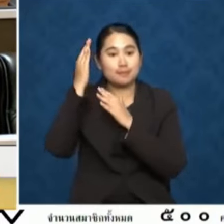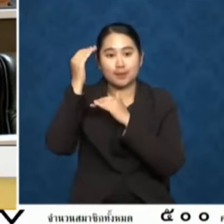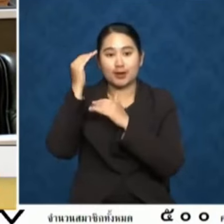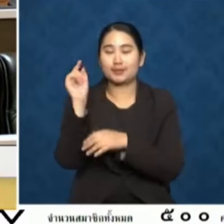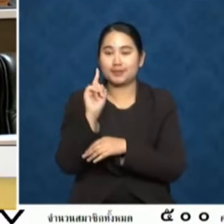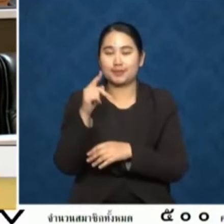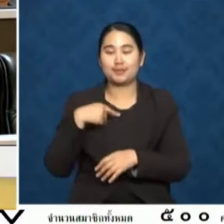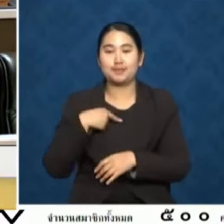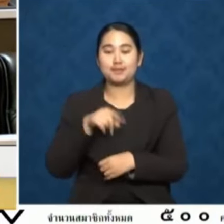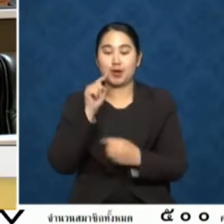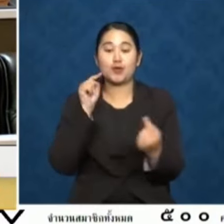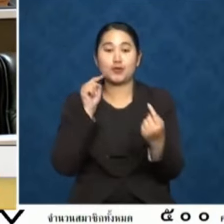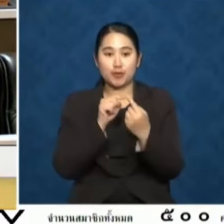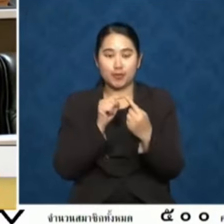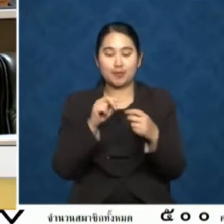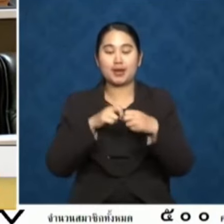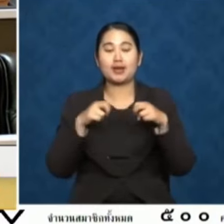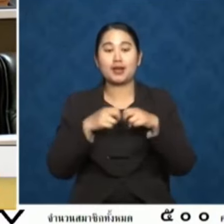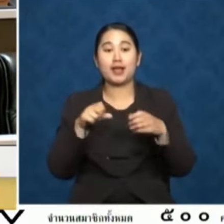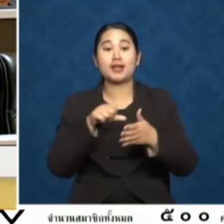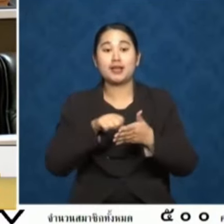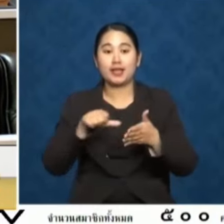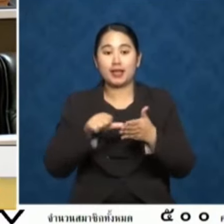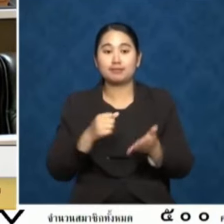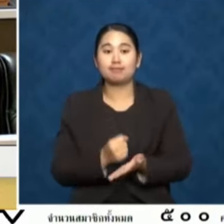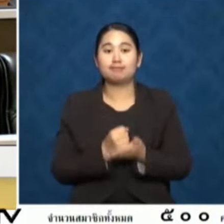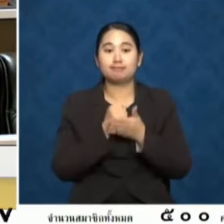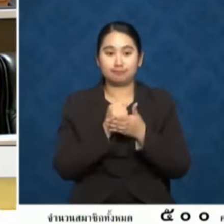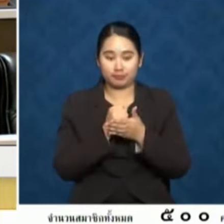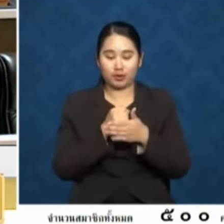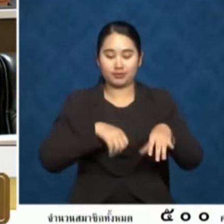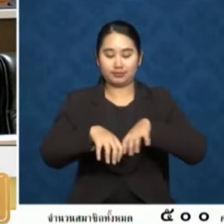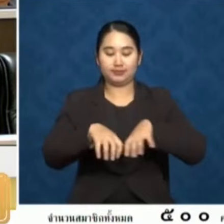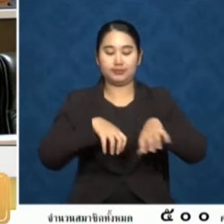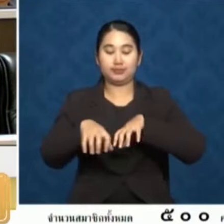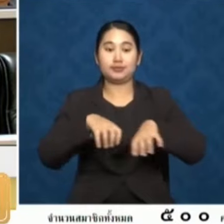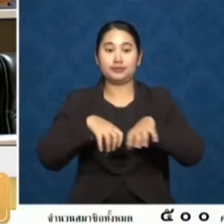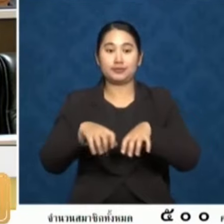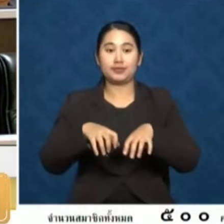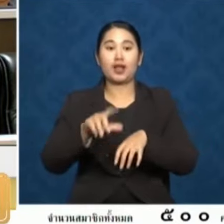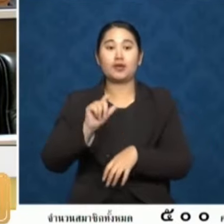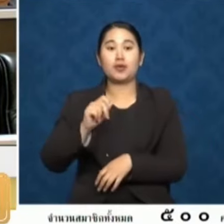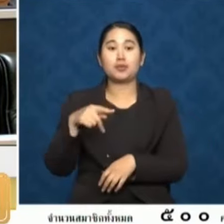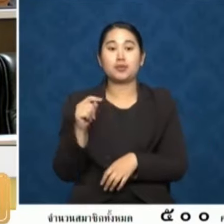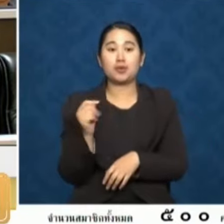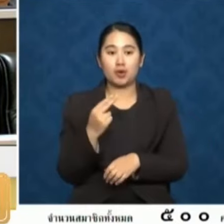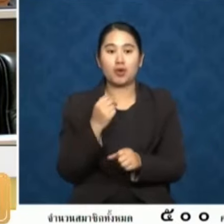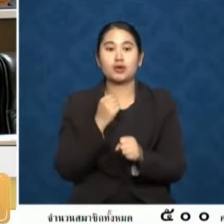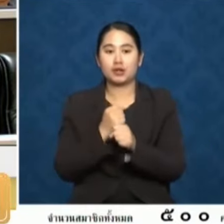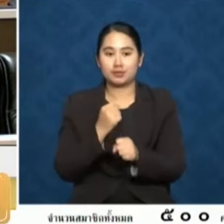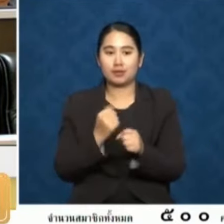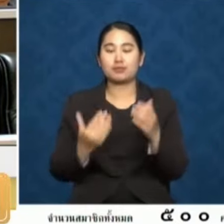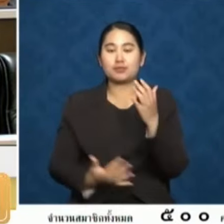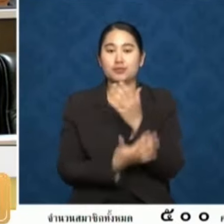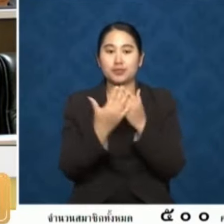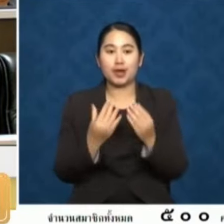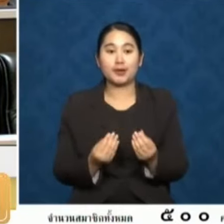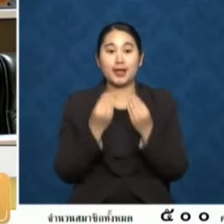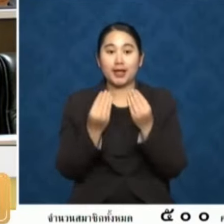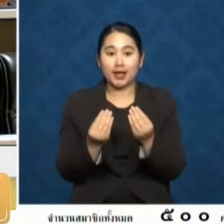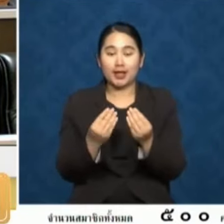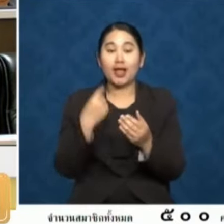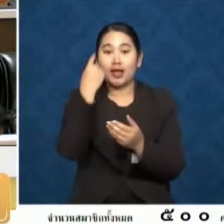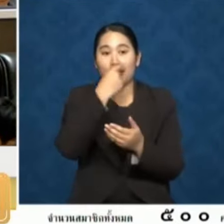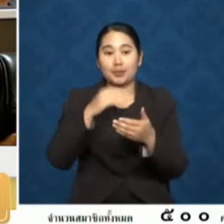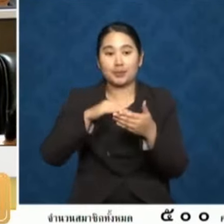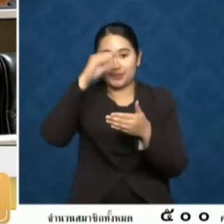จะเกิดประโยชน์สูงสุดในการแก้ปัญหาให้กับการบริหารนะครับการจัดการท้องถิ่นและให้โอกาสกับลูกหลานนิสิต